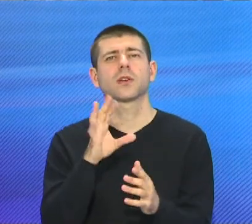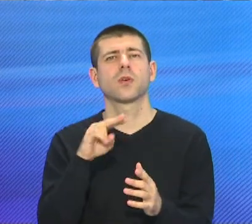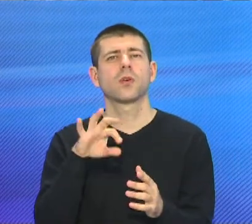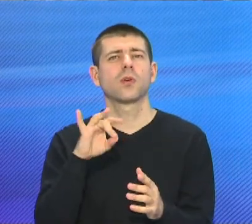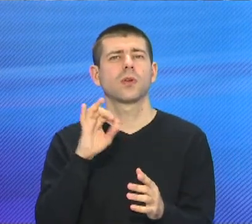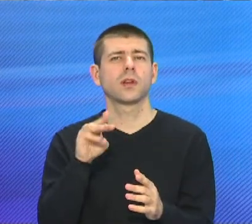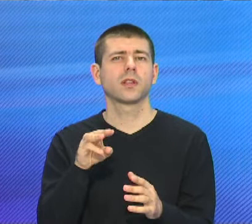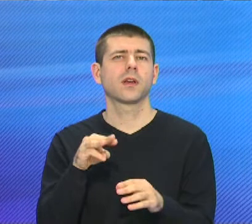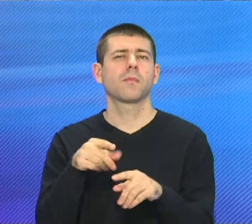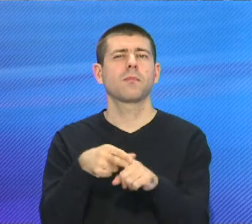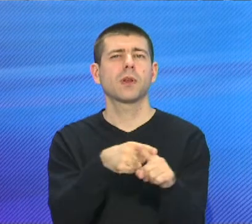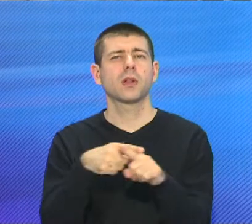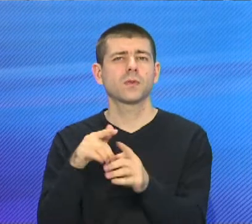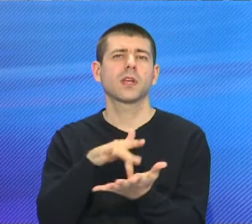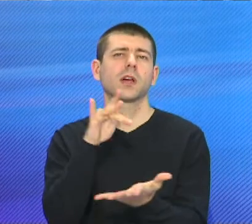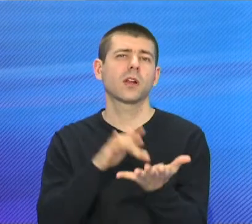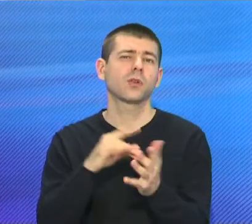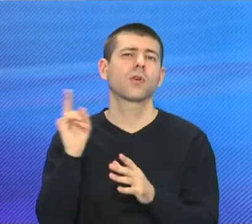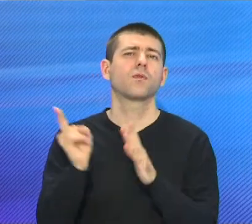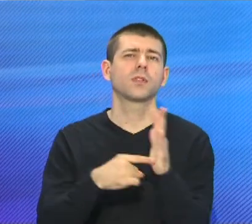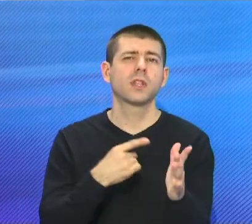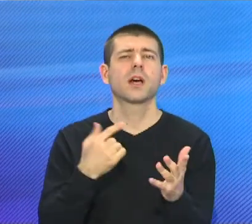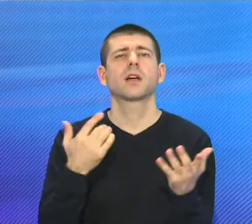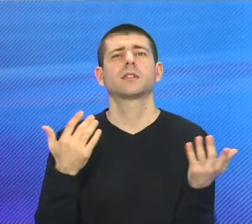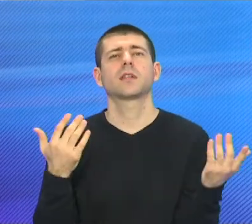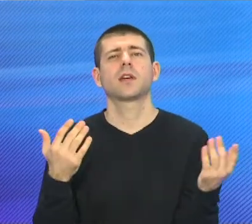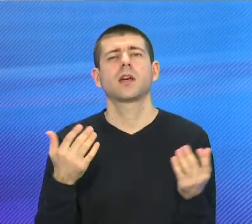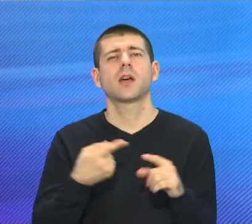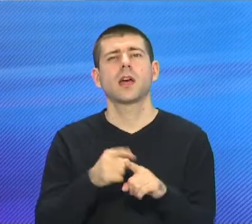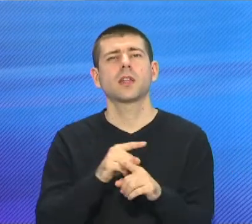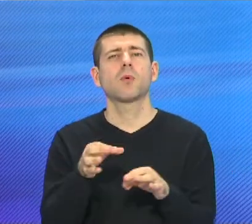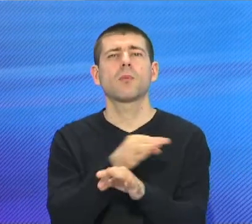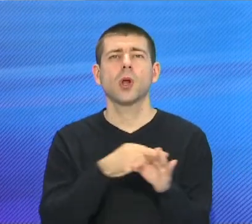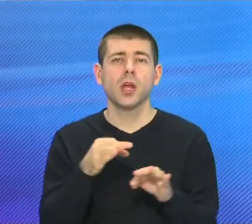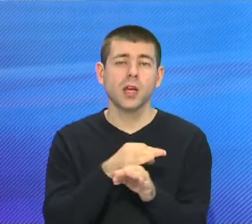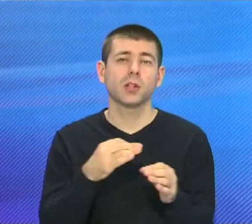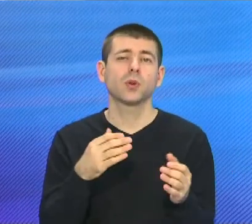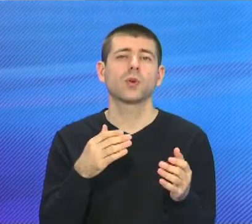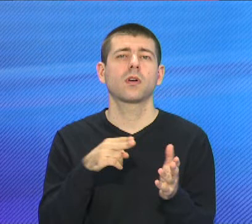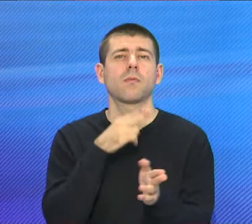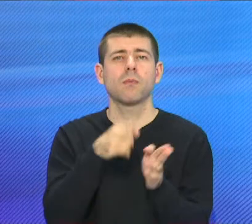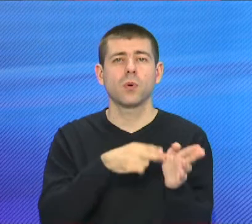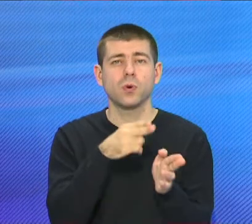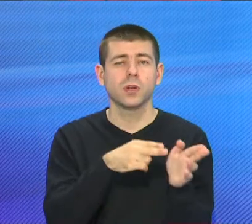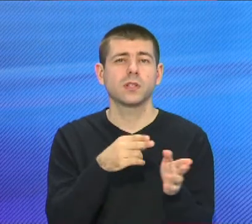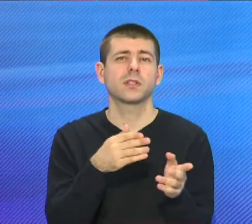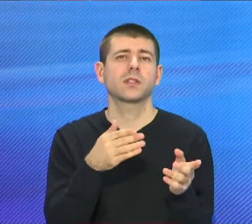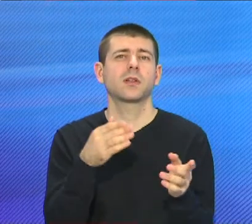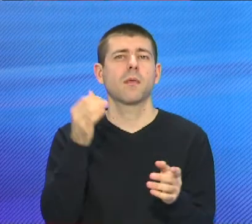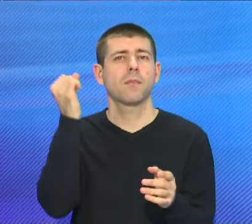городов, приязность их жихаров, познакомиться со славутостями. К этому проекту попередничал тягник перемоги –